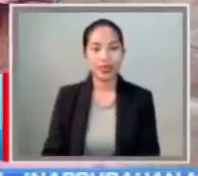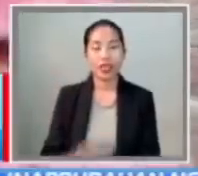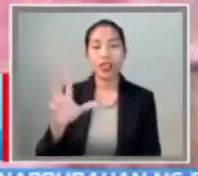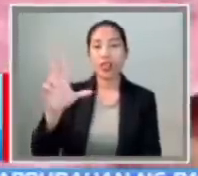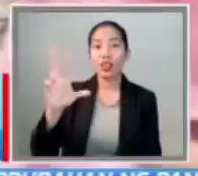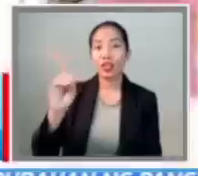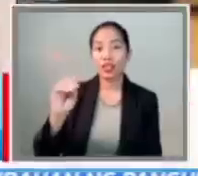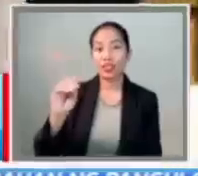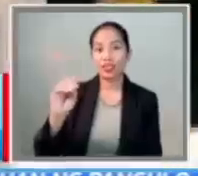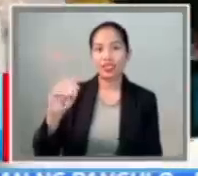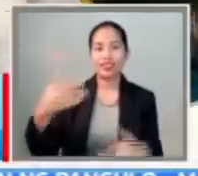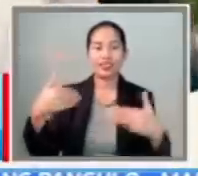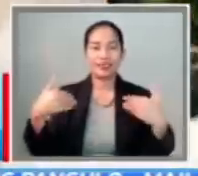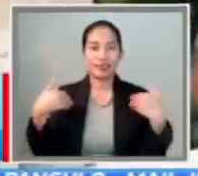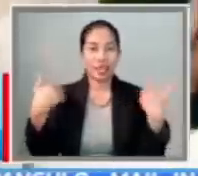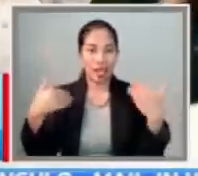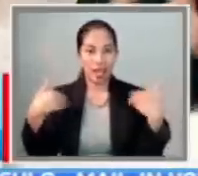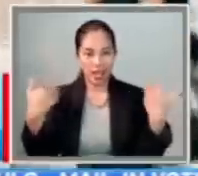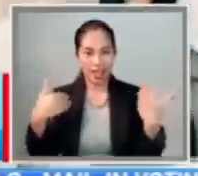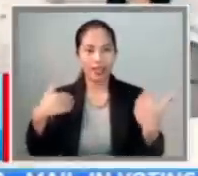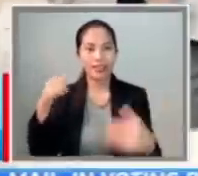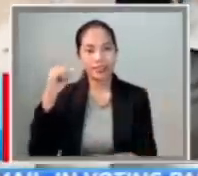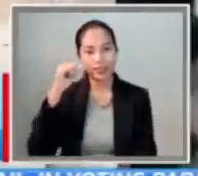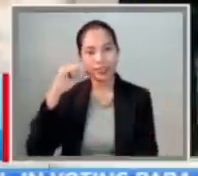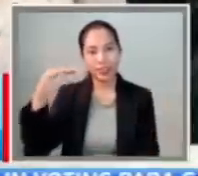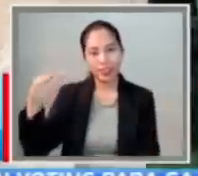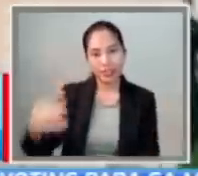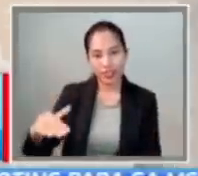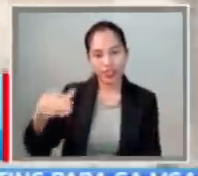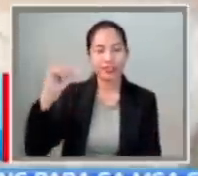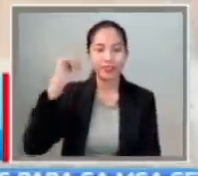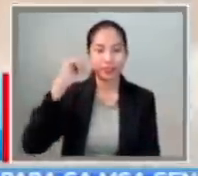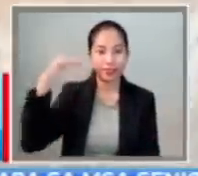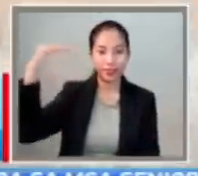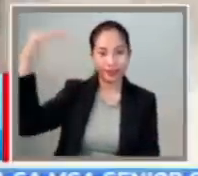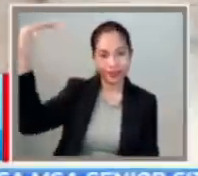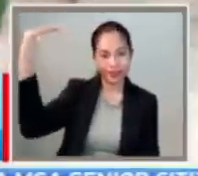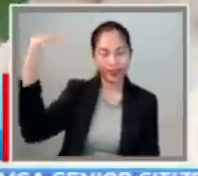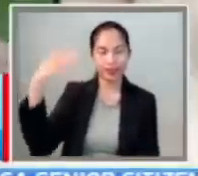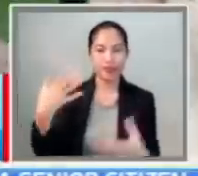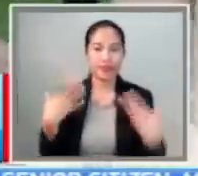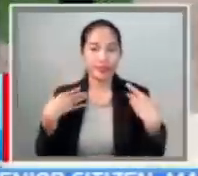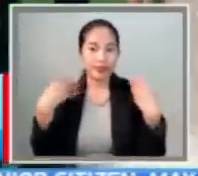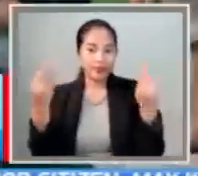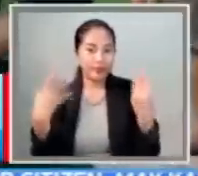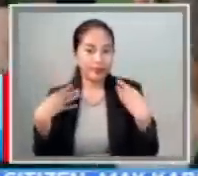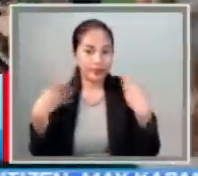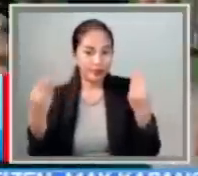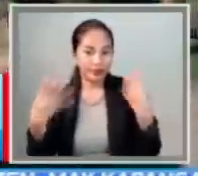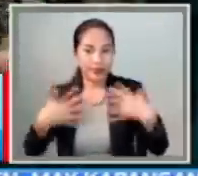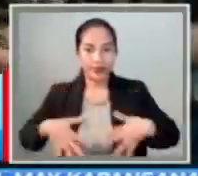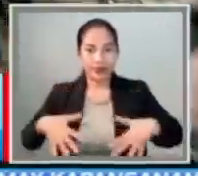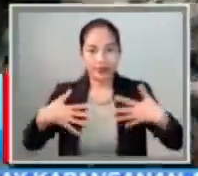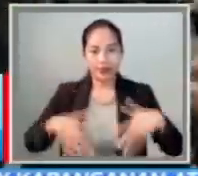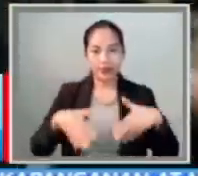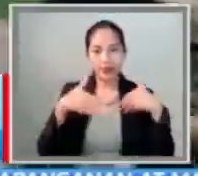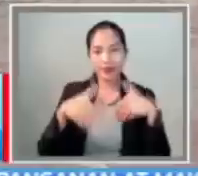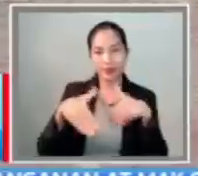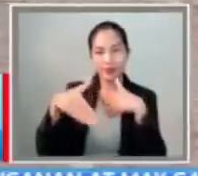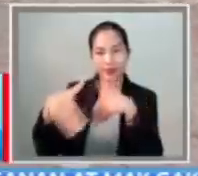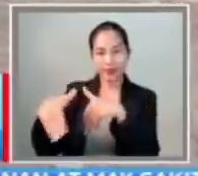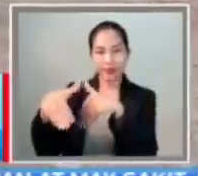umikot sa Rizal Park o Luneta, suot ang magagarang saya at Filipiniana. isinagawa ang Flores de Mayo sa